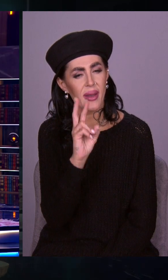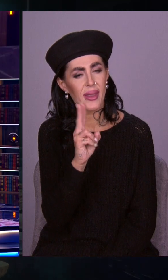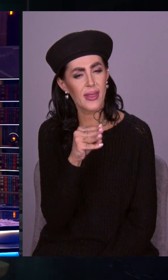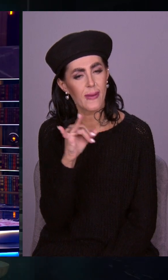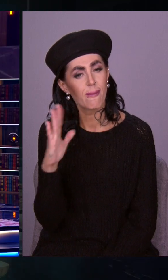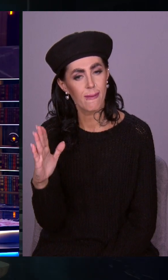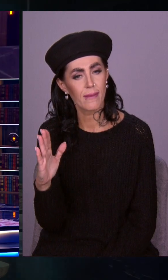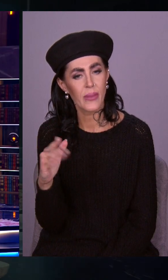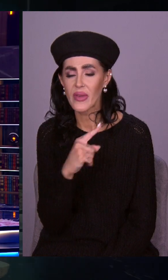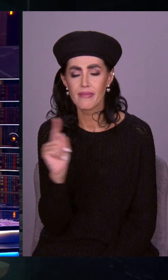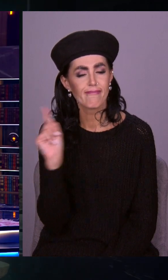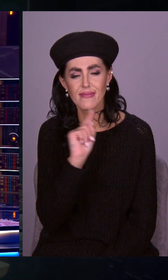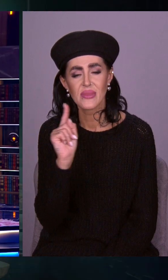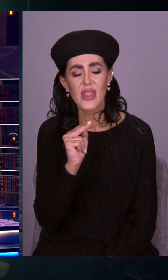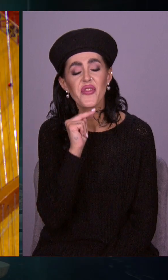Саме це.